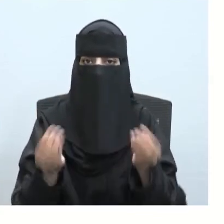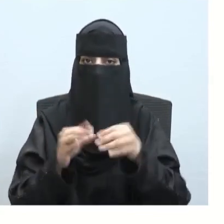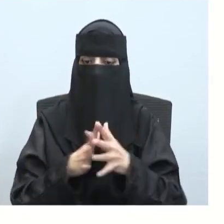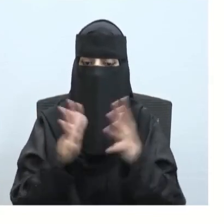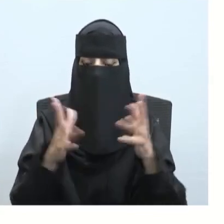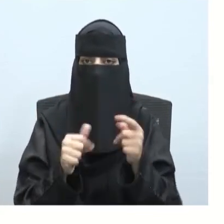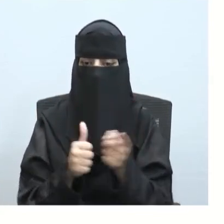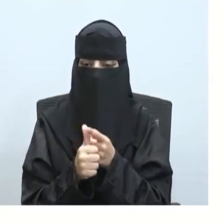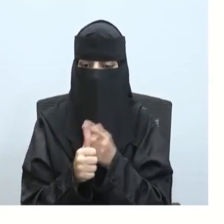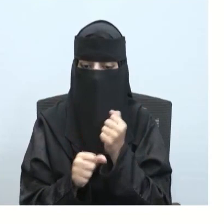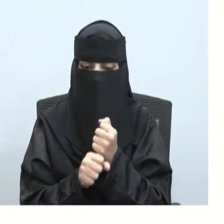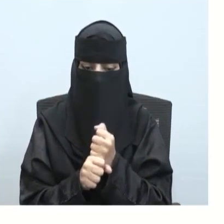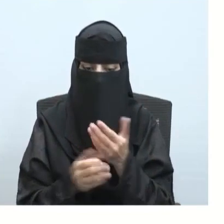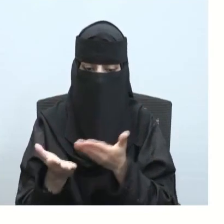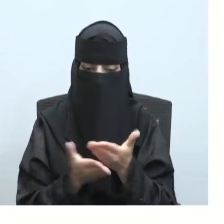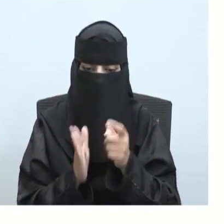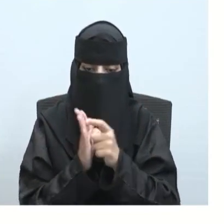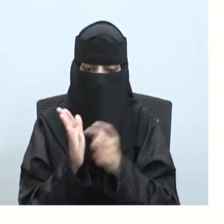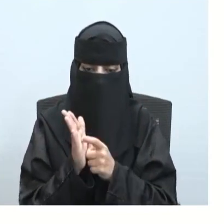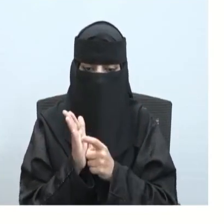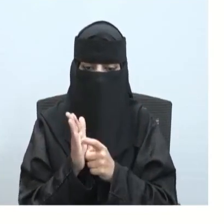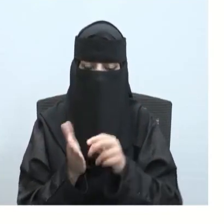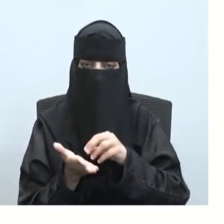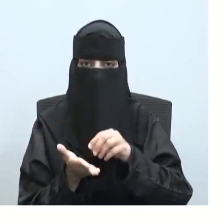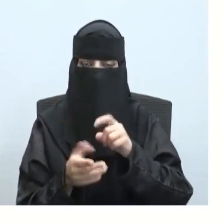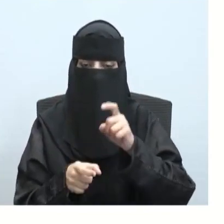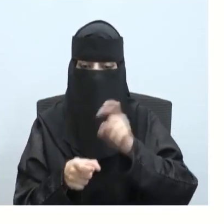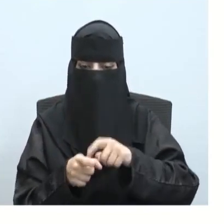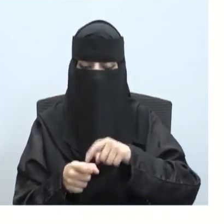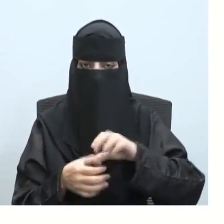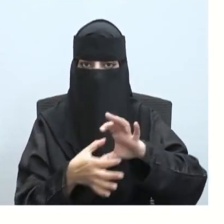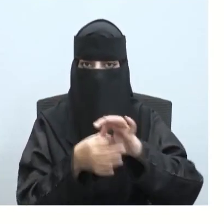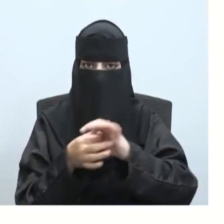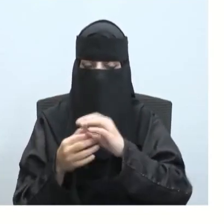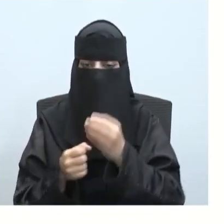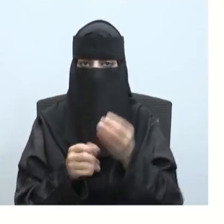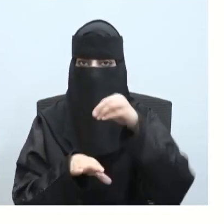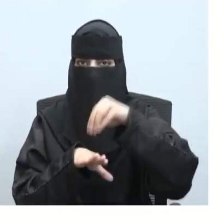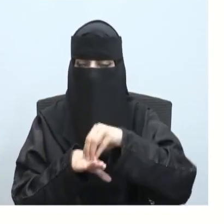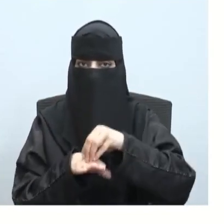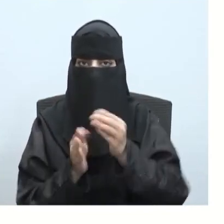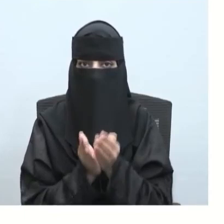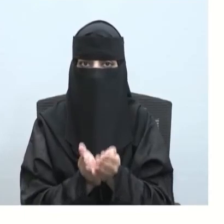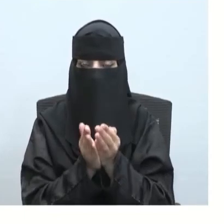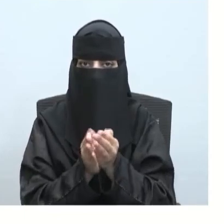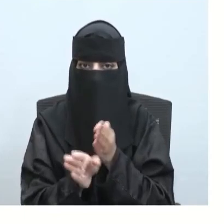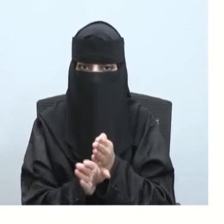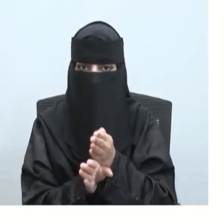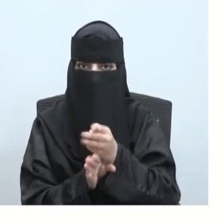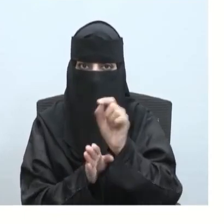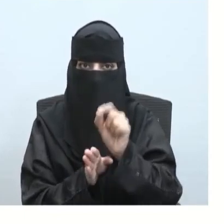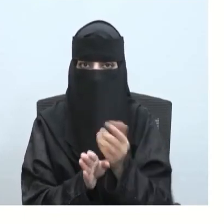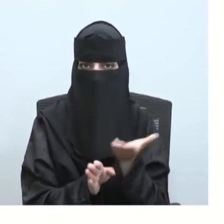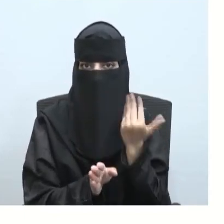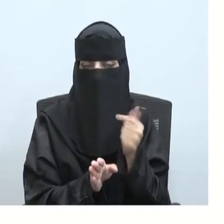أولاً، ستقوم بمحاكاة نظام توصيل داخل المصنع يتكون من مركبة توصيل تتحرك على مسار محدد